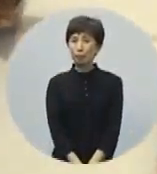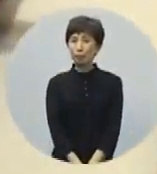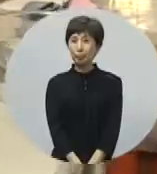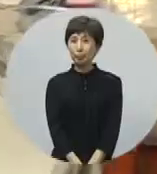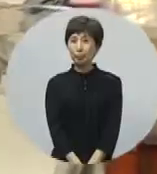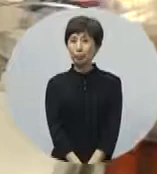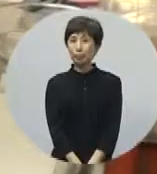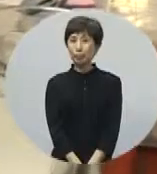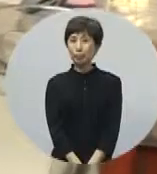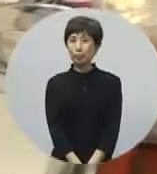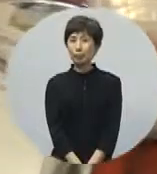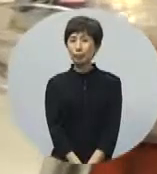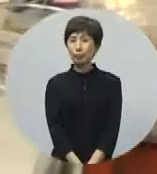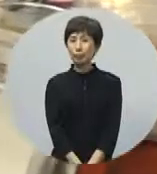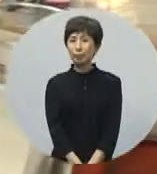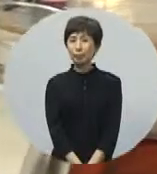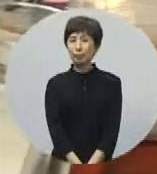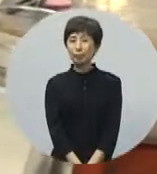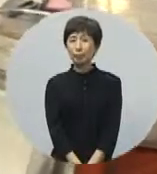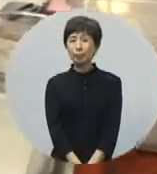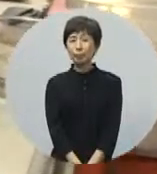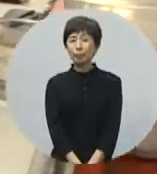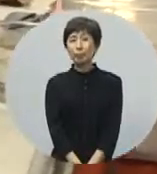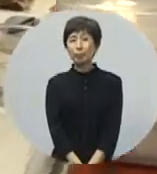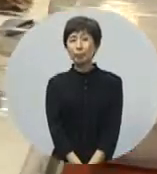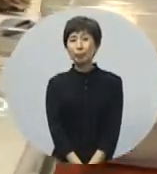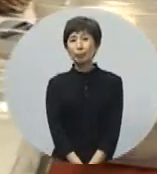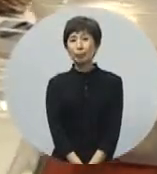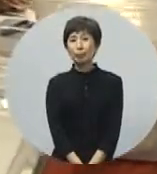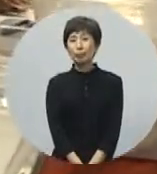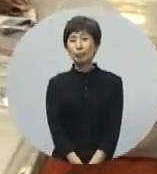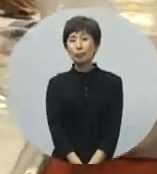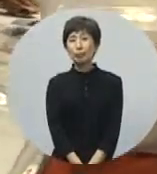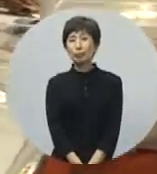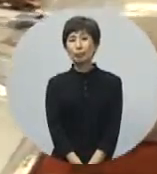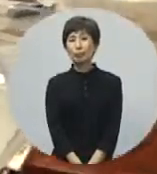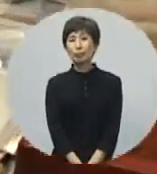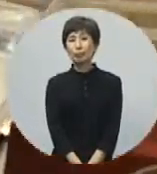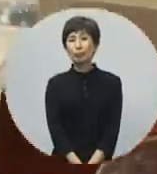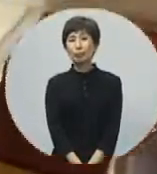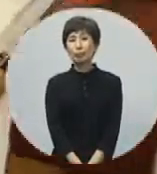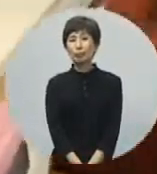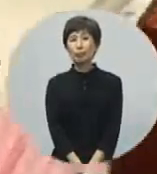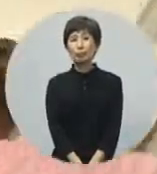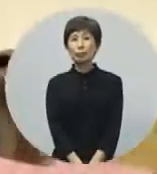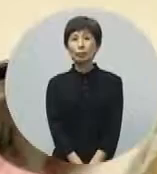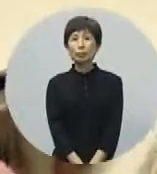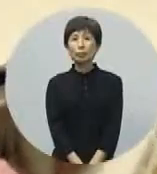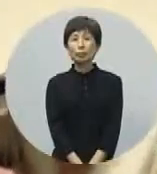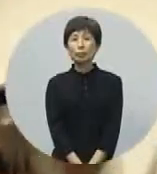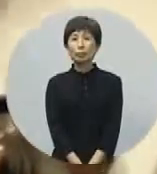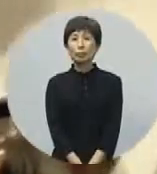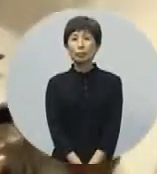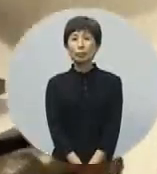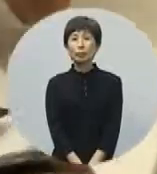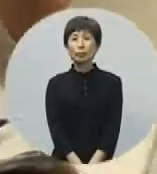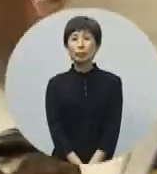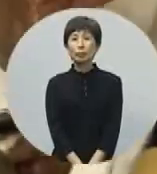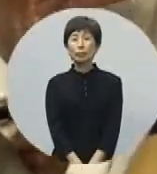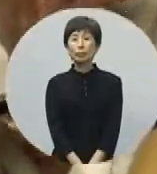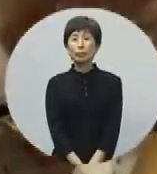そうです、いいです。 え、これそのまま そのままいっちゃっていいですよ。クロスしてますからいっちゃって、はい、あ、そうです。どうだ、あ、できた。 1枚